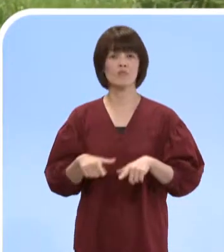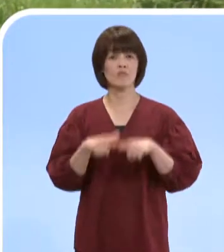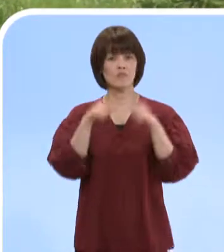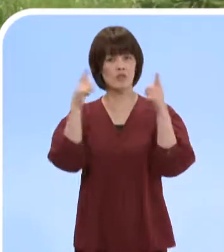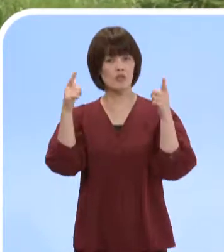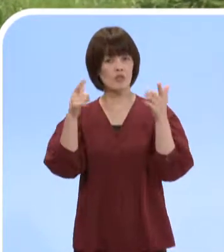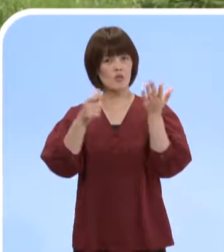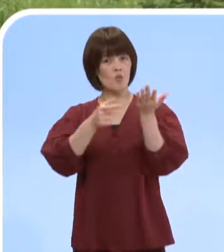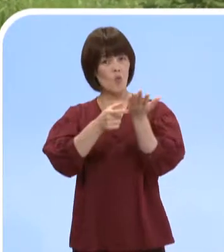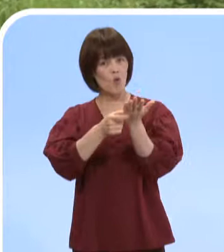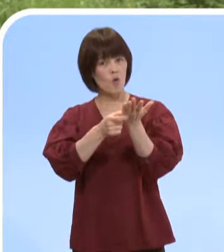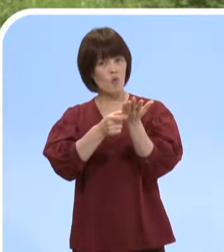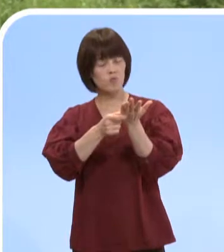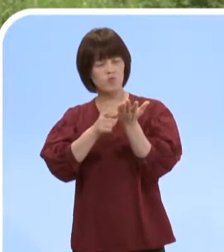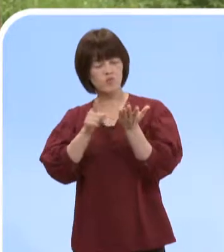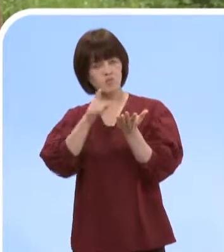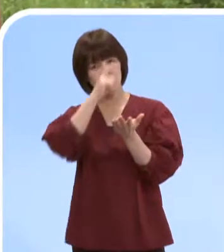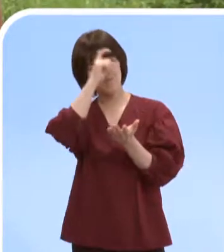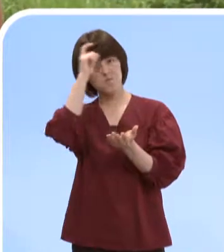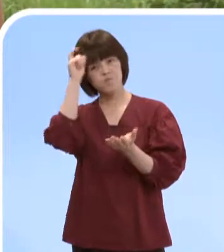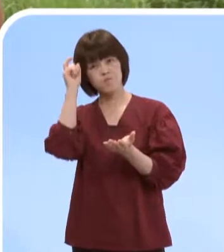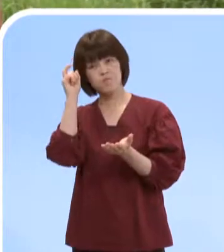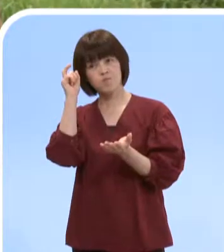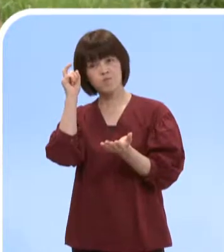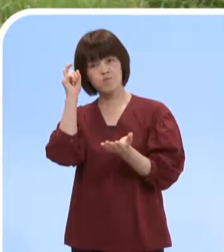あ木の駅って何？うん、